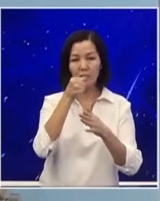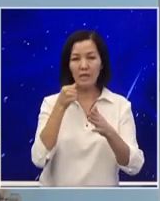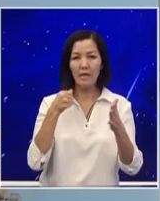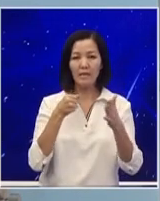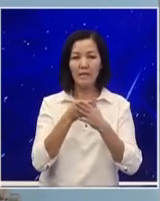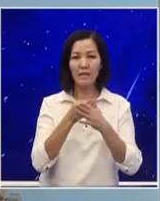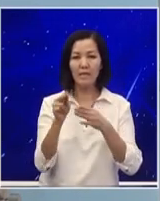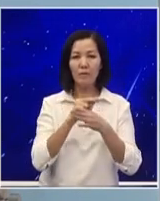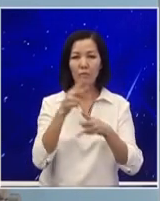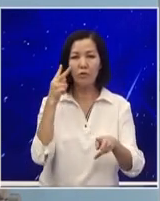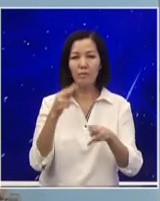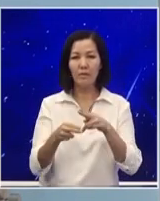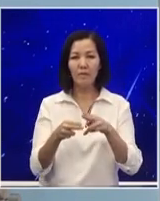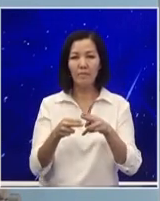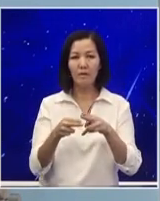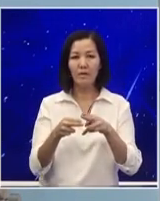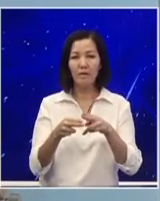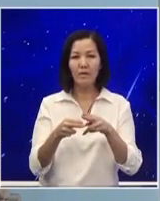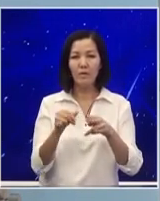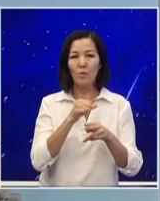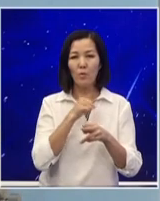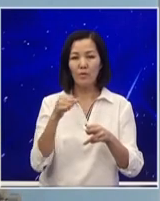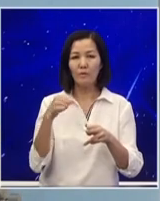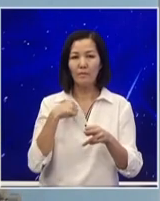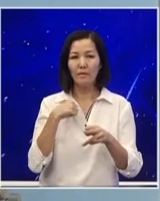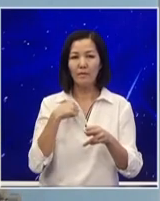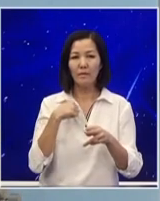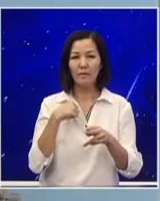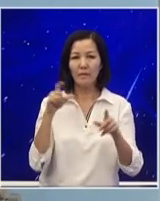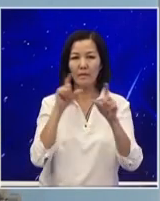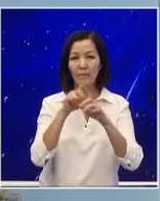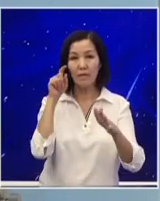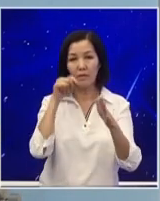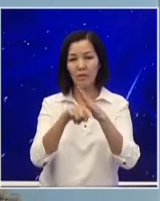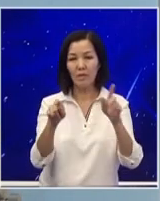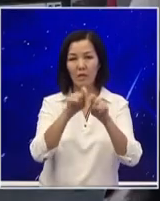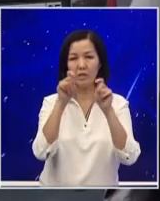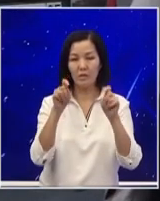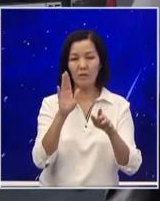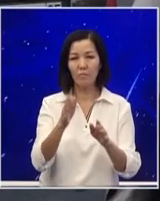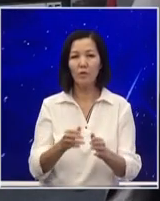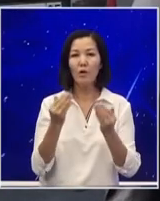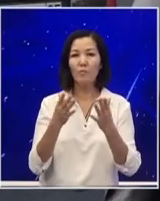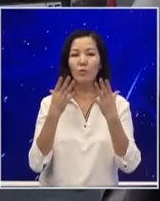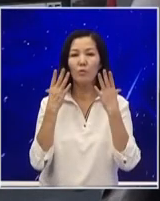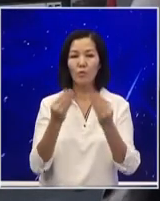осы ремонтты бітіріп, құдай берсе өзіміздің ғимаратымызға кіреміз деген ойымыз бар. Бүгінгі